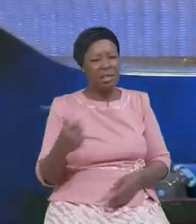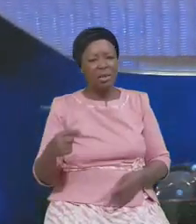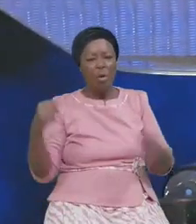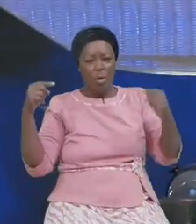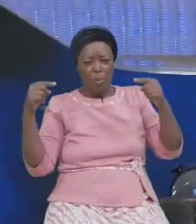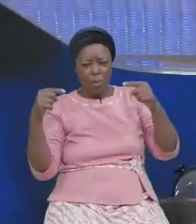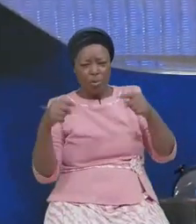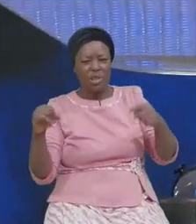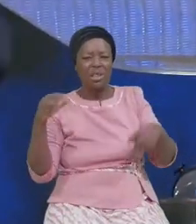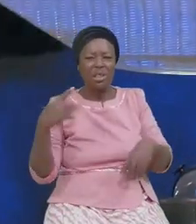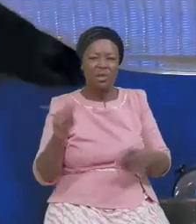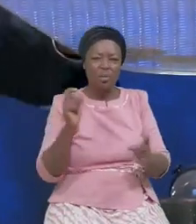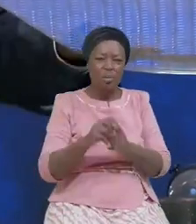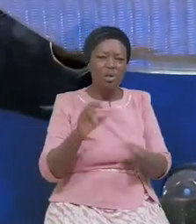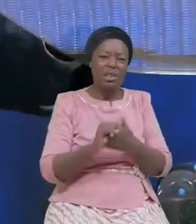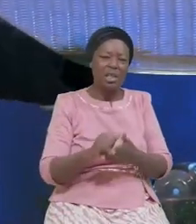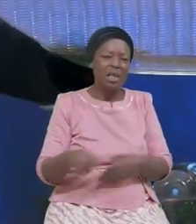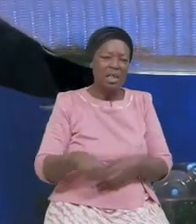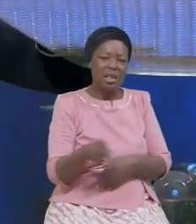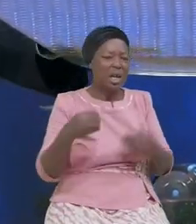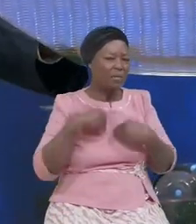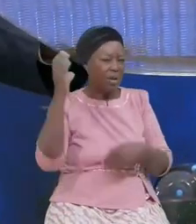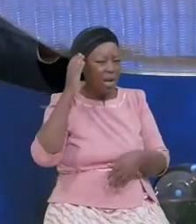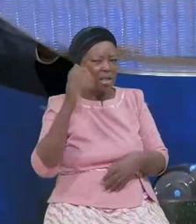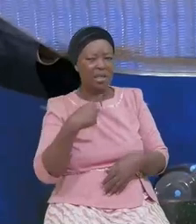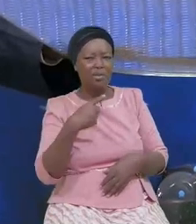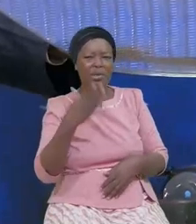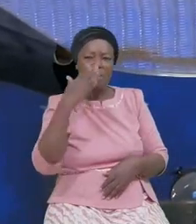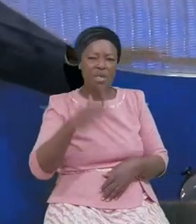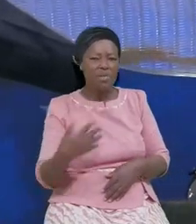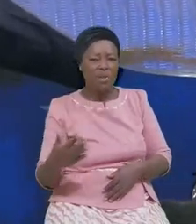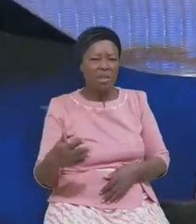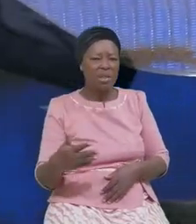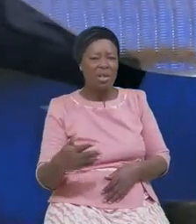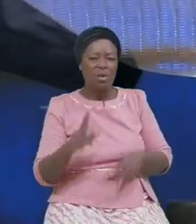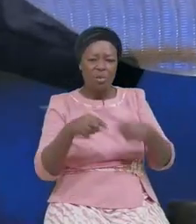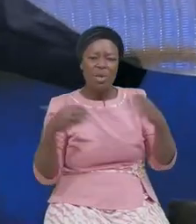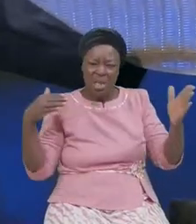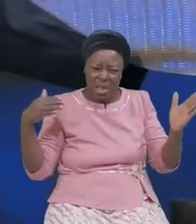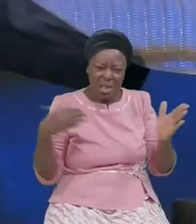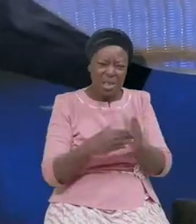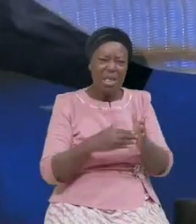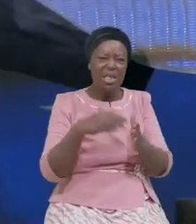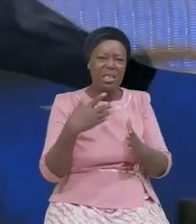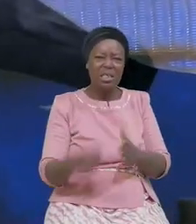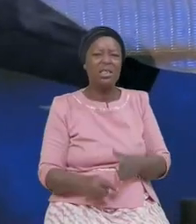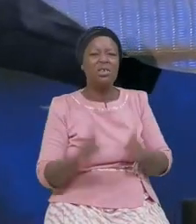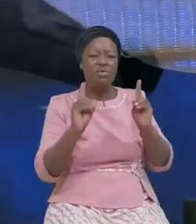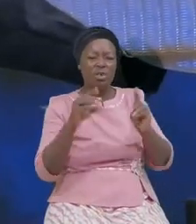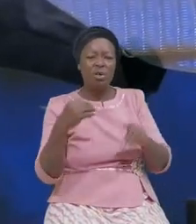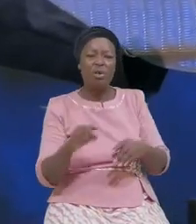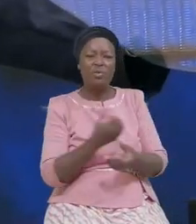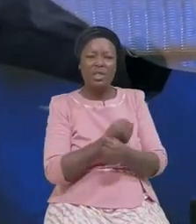parole qu'ils ont entendue, dire des choses pernicieuses, contredisant la doctrine du salut, de